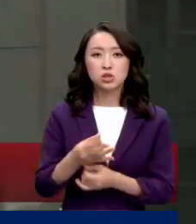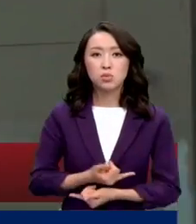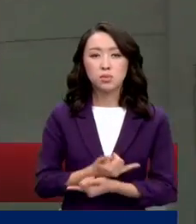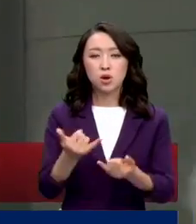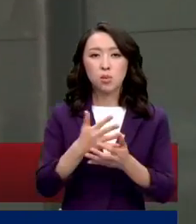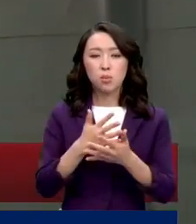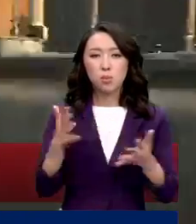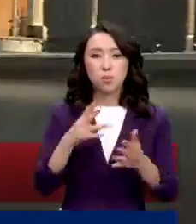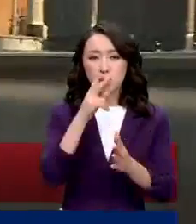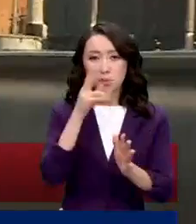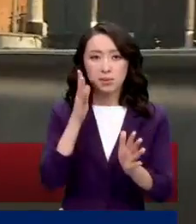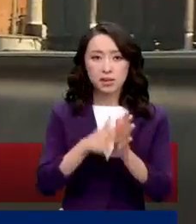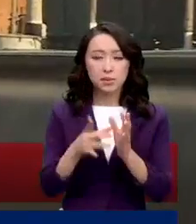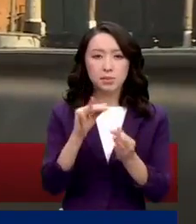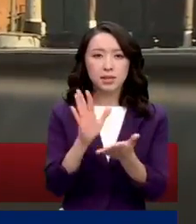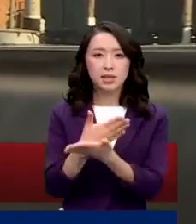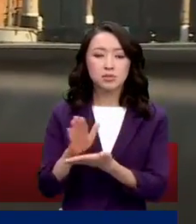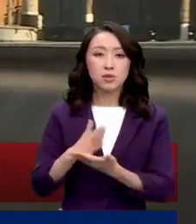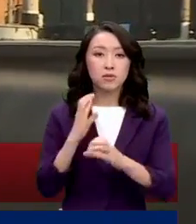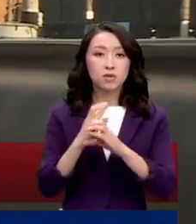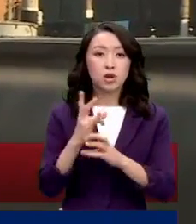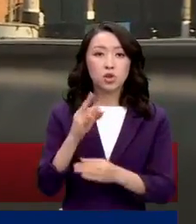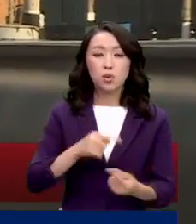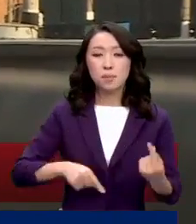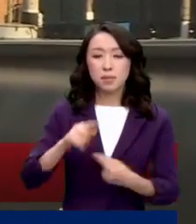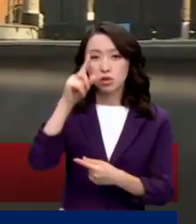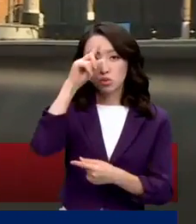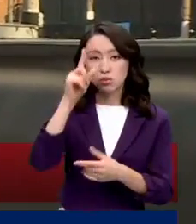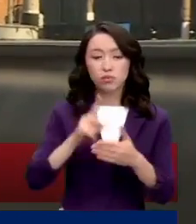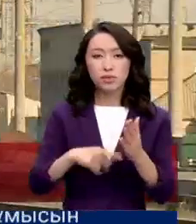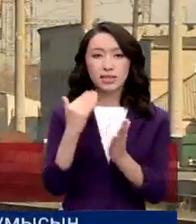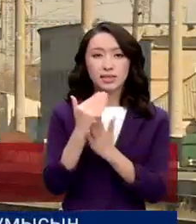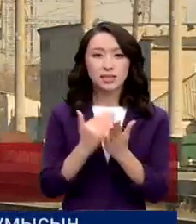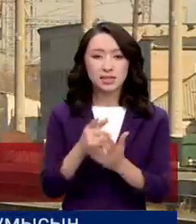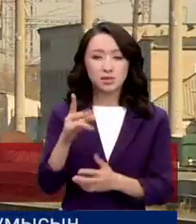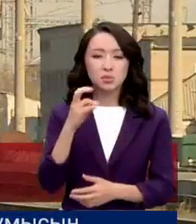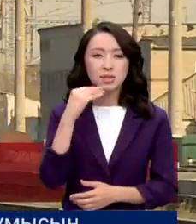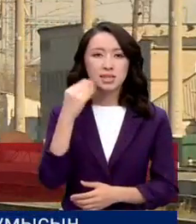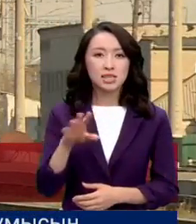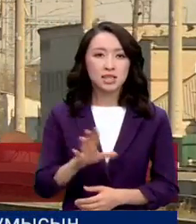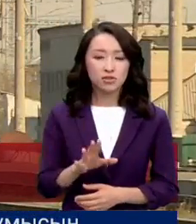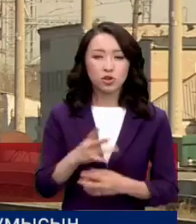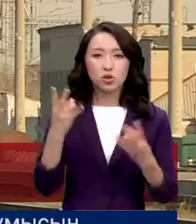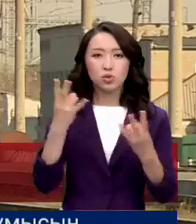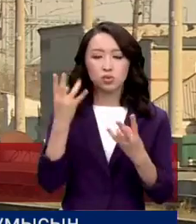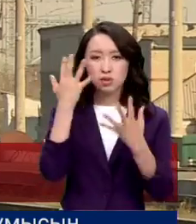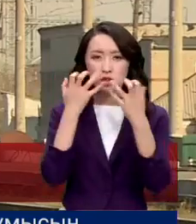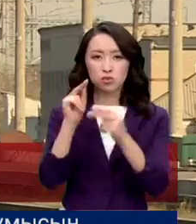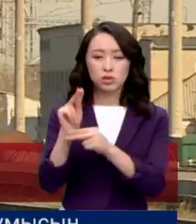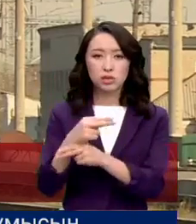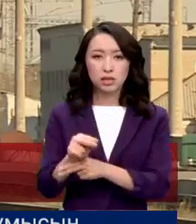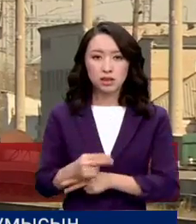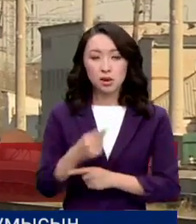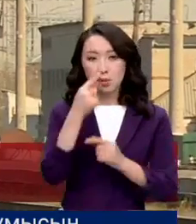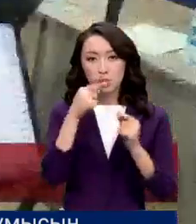полную прозрачность при распределении вагонов. Однако бизнес уверен, что система несовершенна и требует серьезных доработок. В